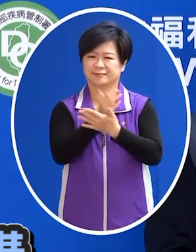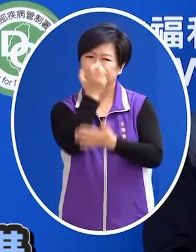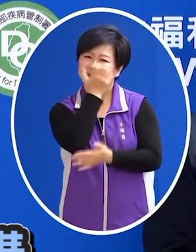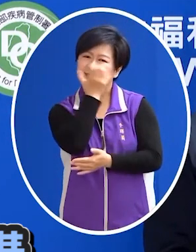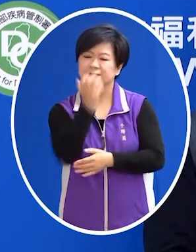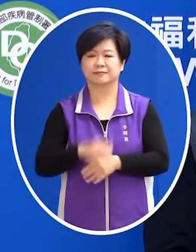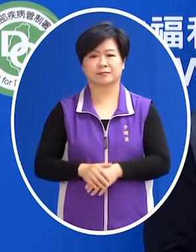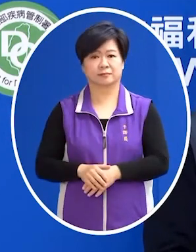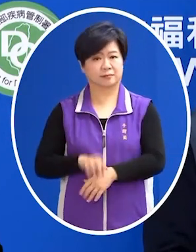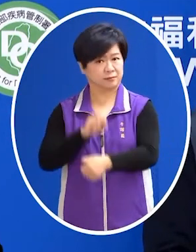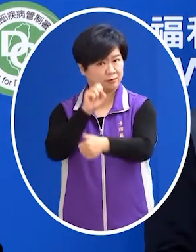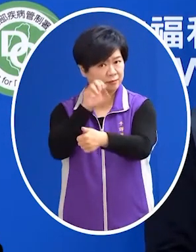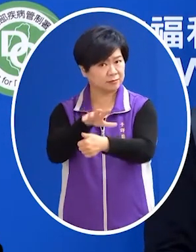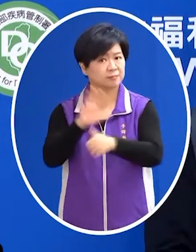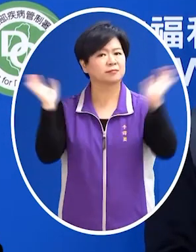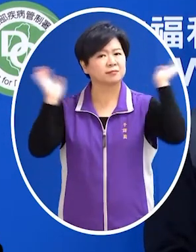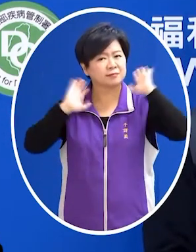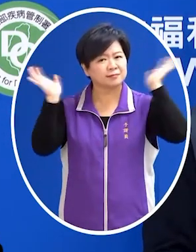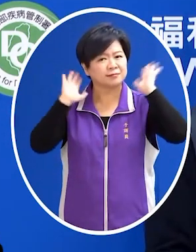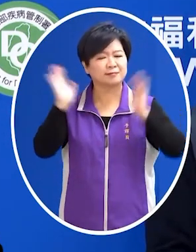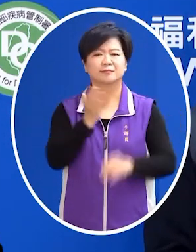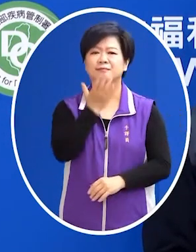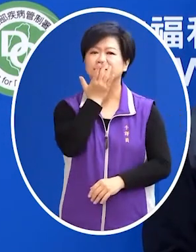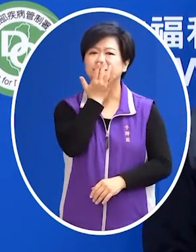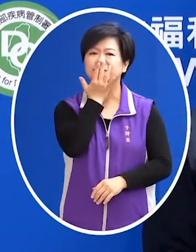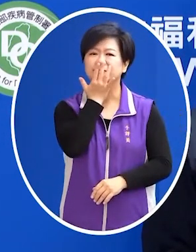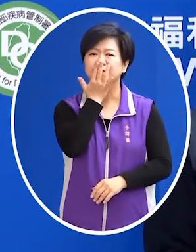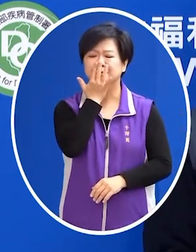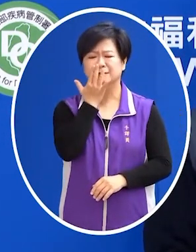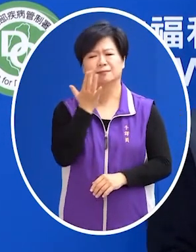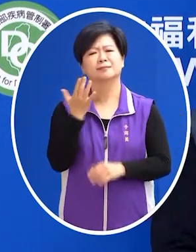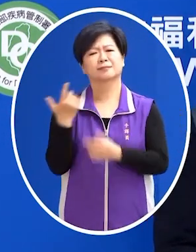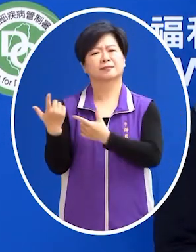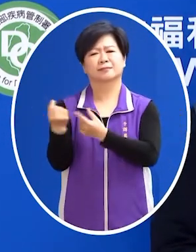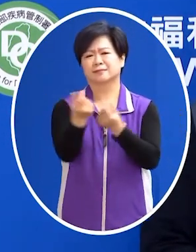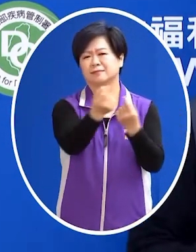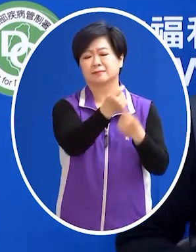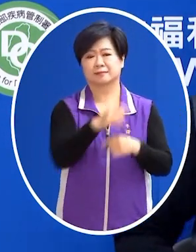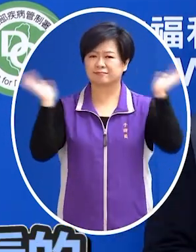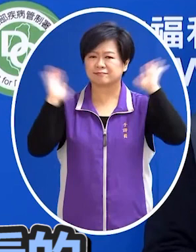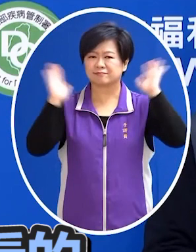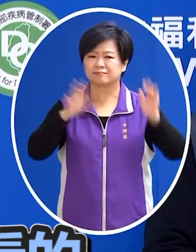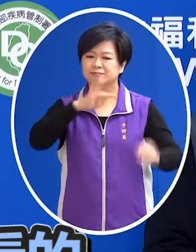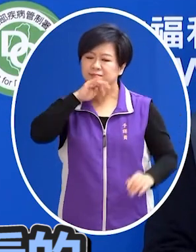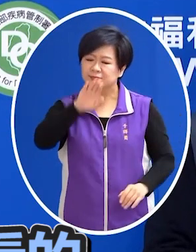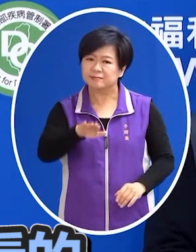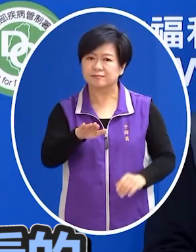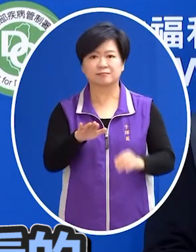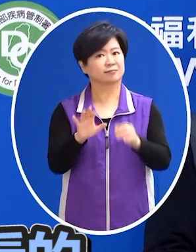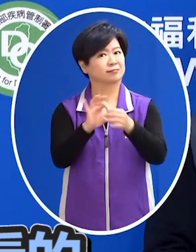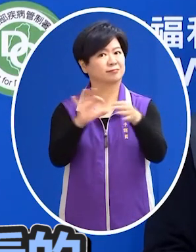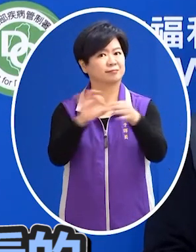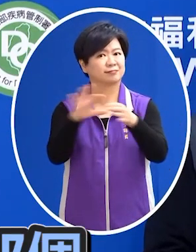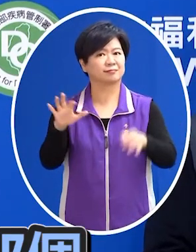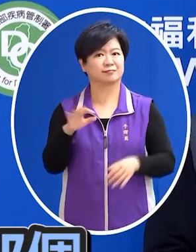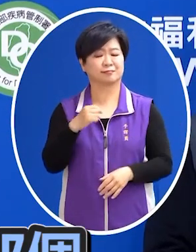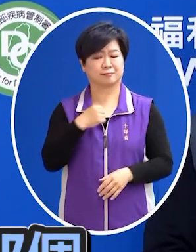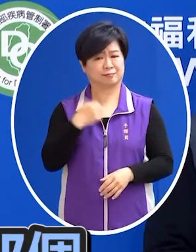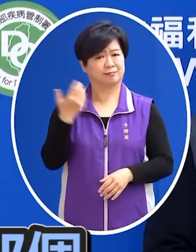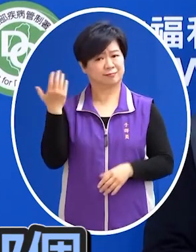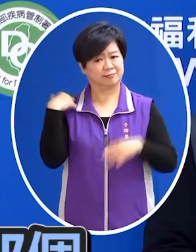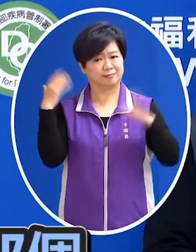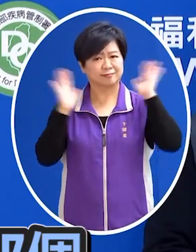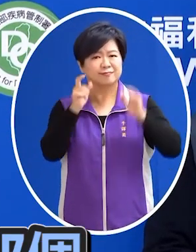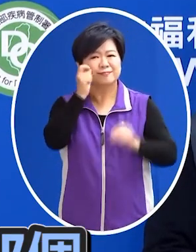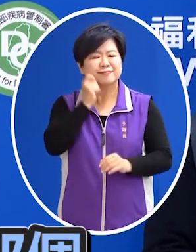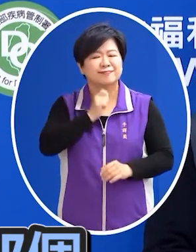跟小朋友讲，就是说其实口罩的颜色，哈，都一样，大家都可以戴。哦，我们小时候最喜欢看的那个卡